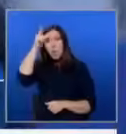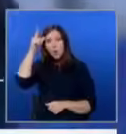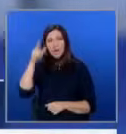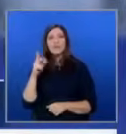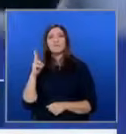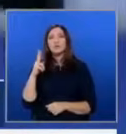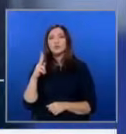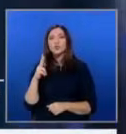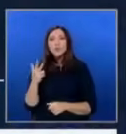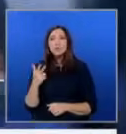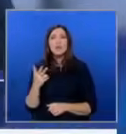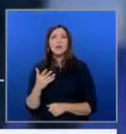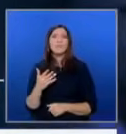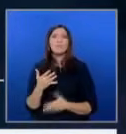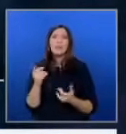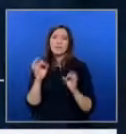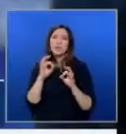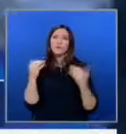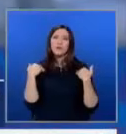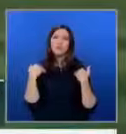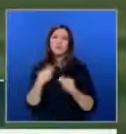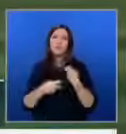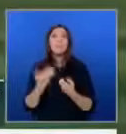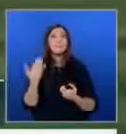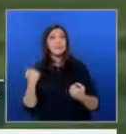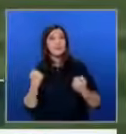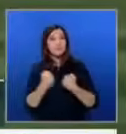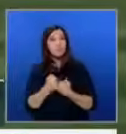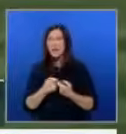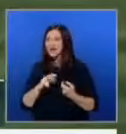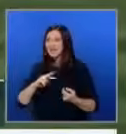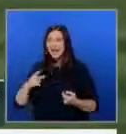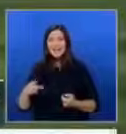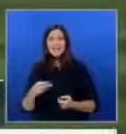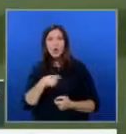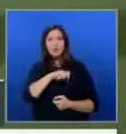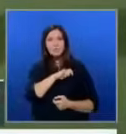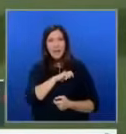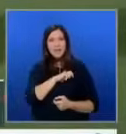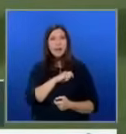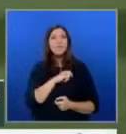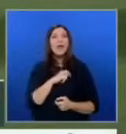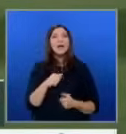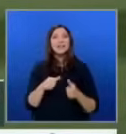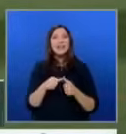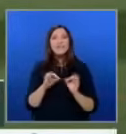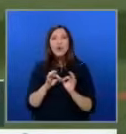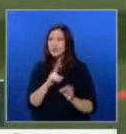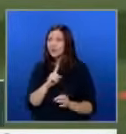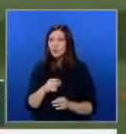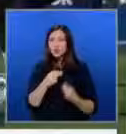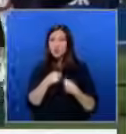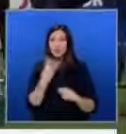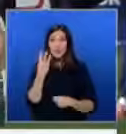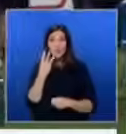като французите и Дидие Дешан нямат никакви кадрови проблеми преди този сблъсък. За разлика от Испания и Луис де ла Фуенте, де ла Фуенте няма да може да разчита на цели трима